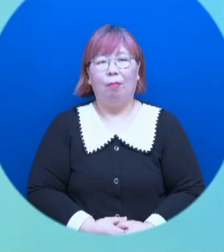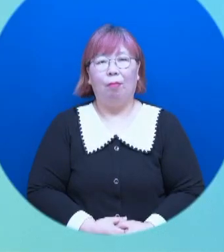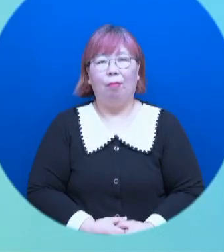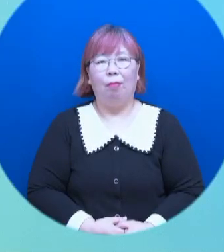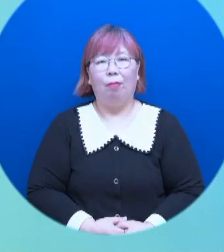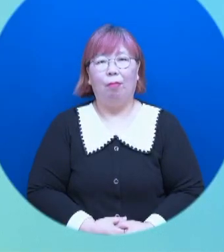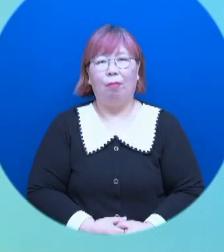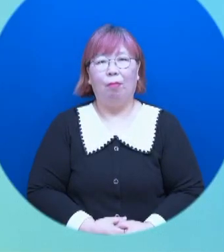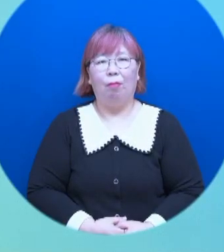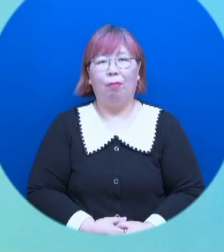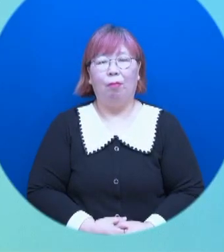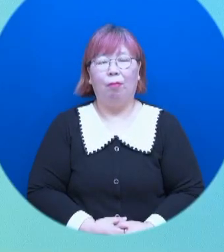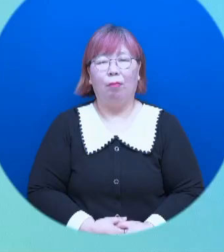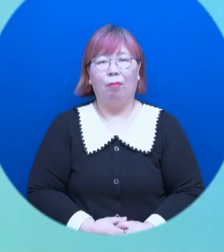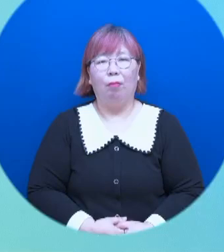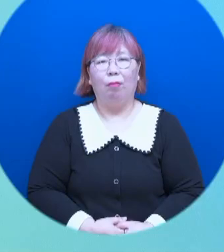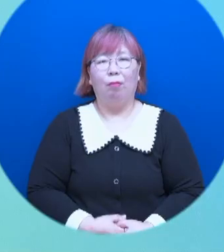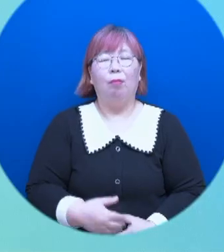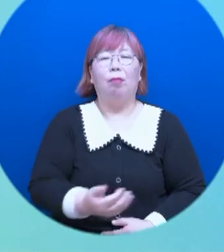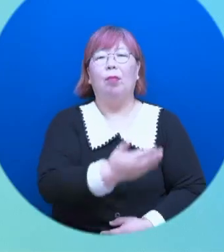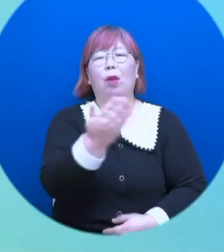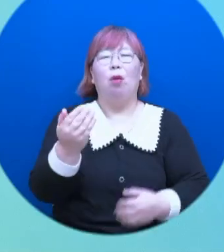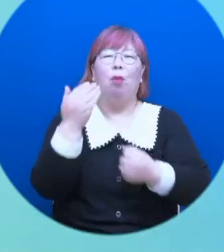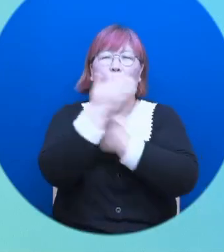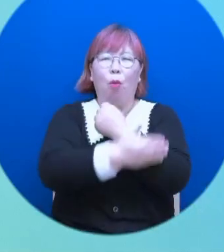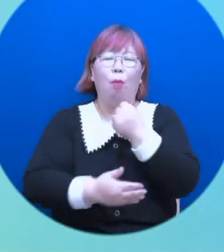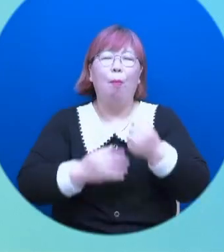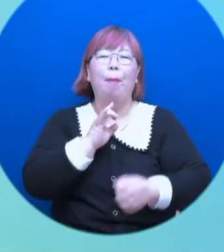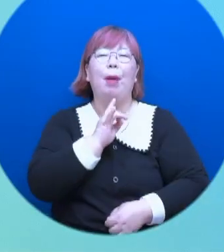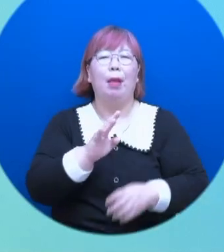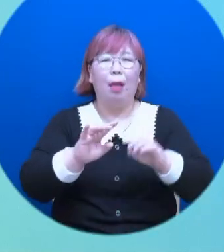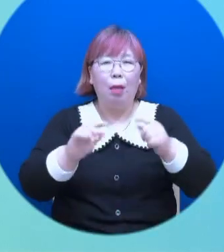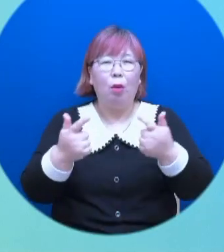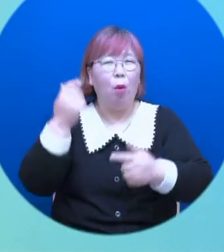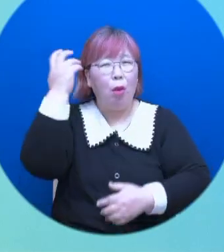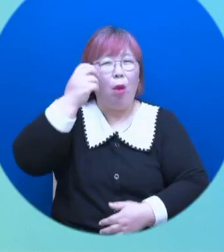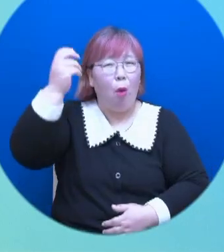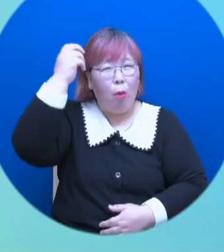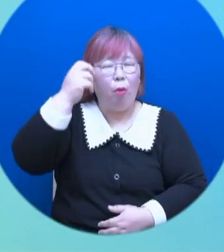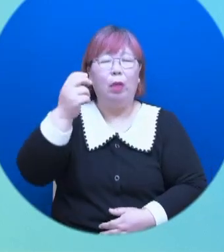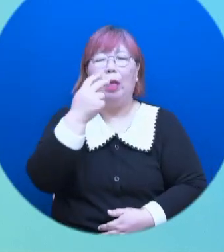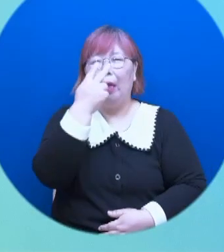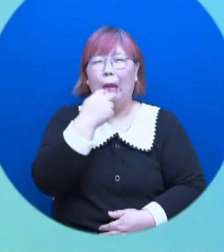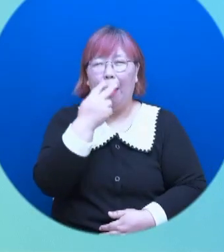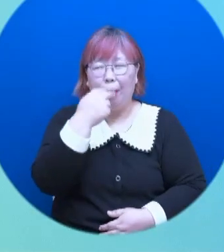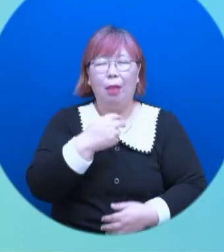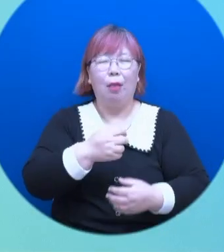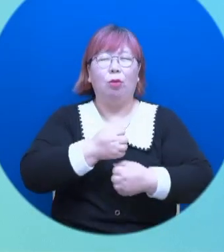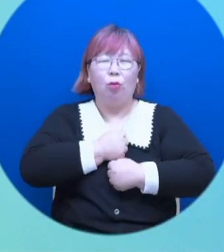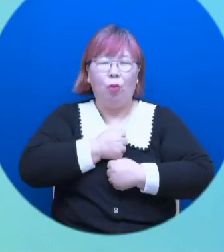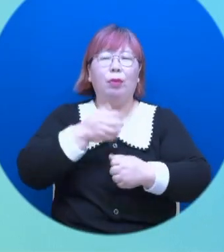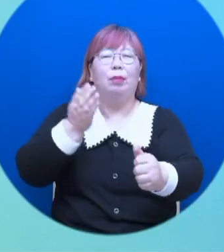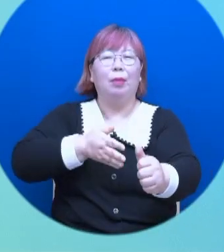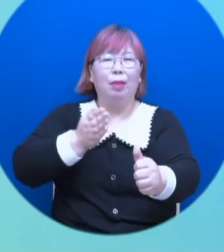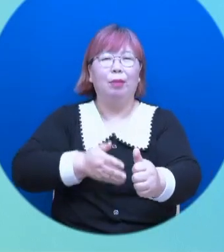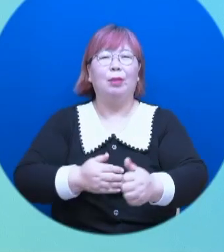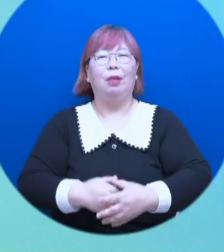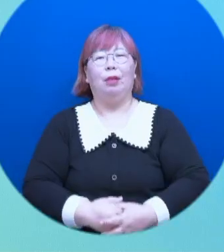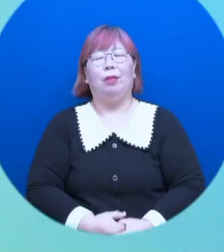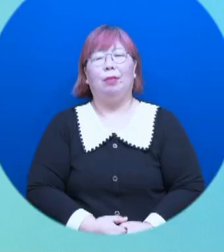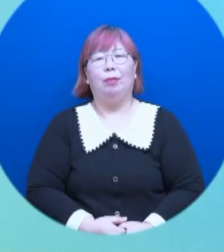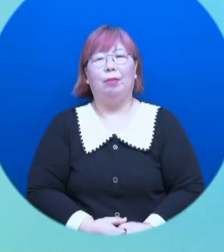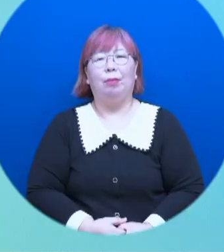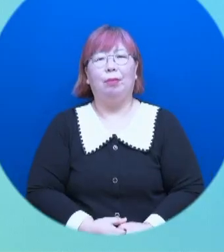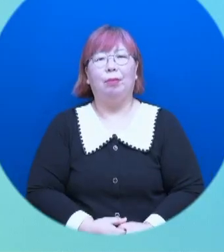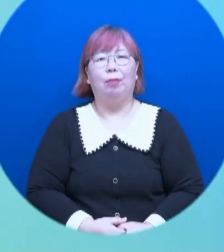네, 여러분 몸의 감기뿐만 아니라 영혼의 감기도 조심하시기를 주님의 이름으로